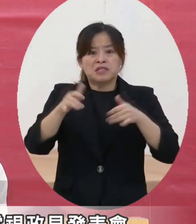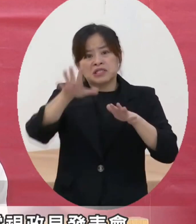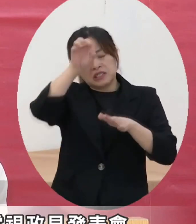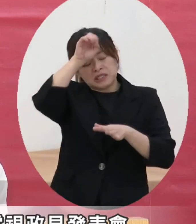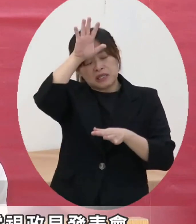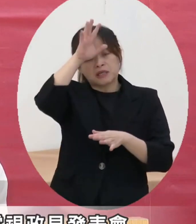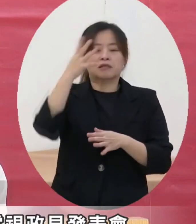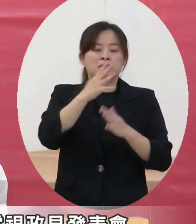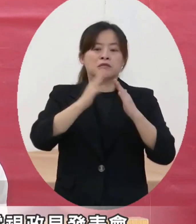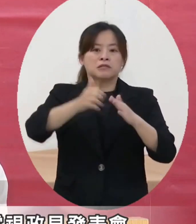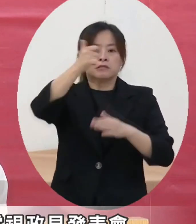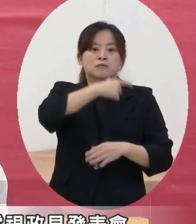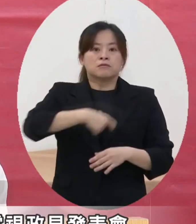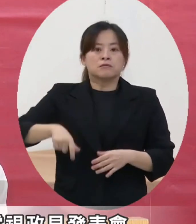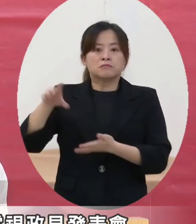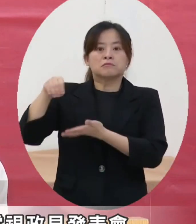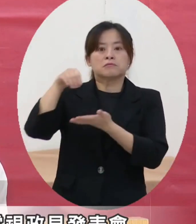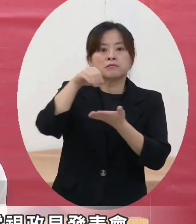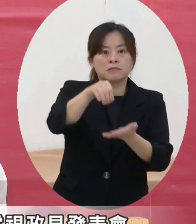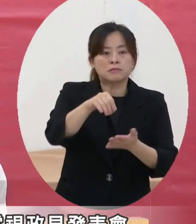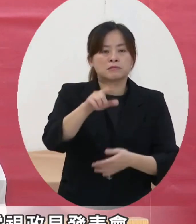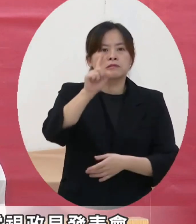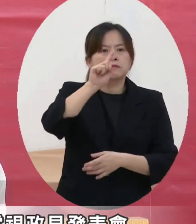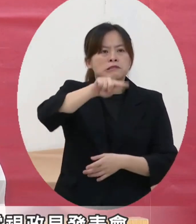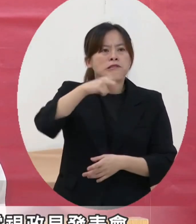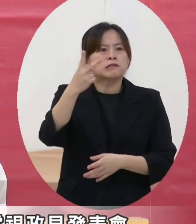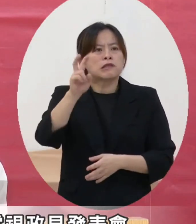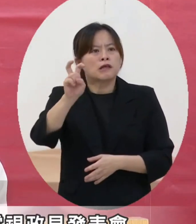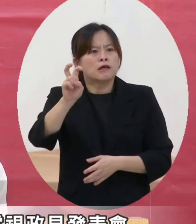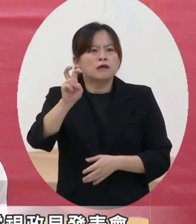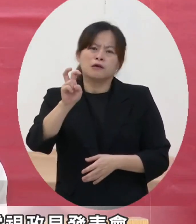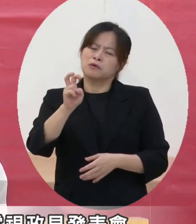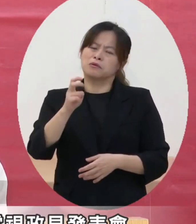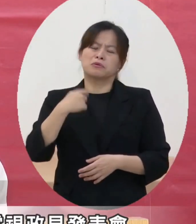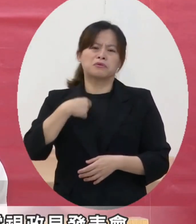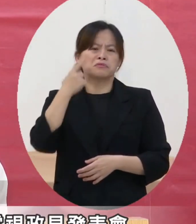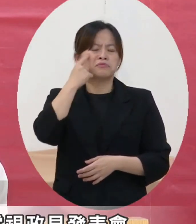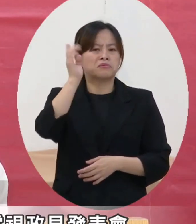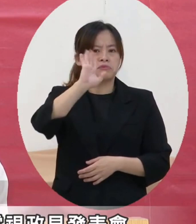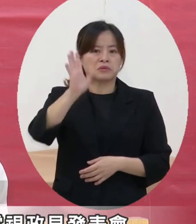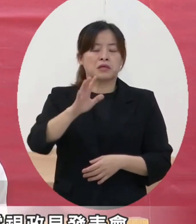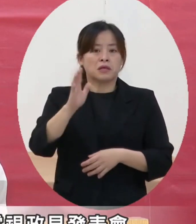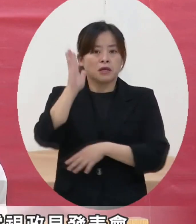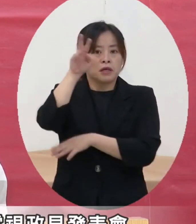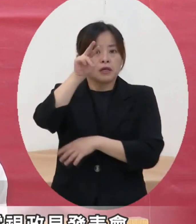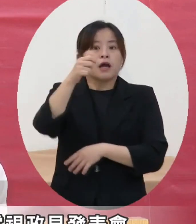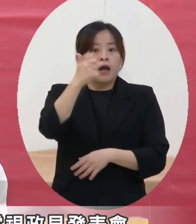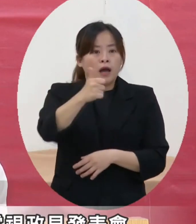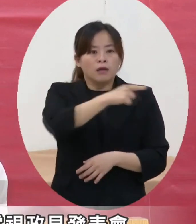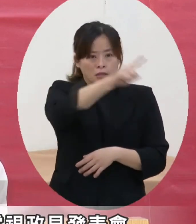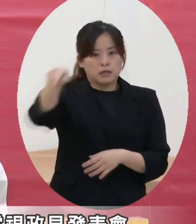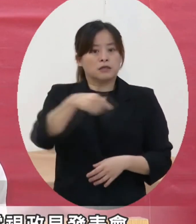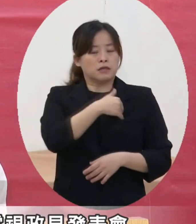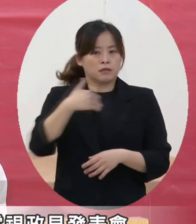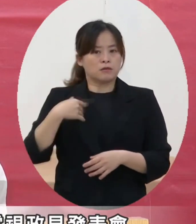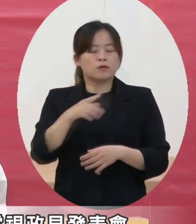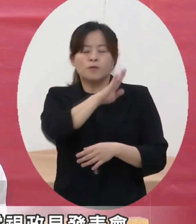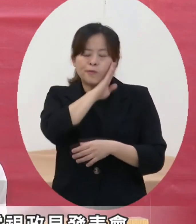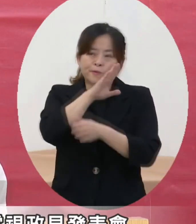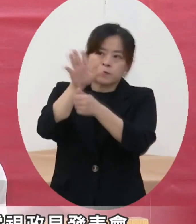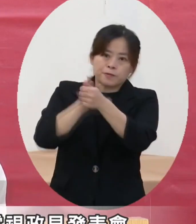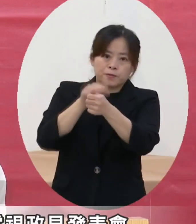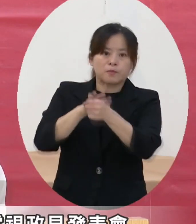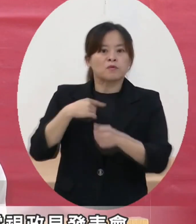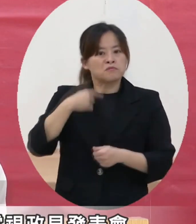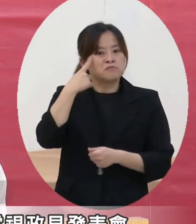籍的市长候选人提出来的1200。所以我讲总的来说，好的政见当然大家能够参考能够